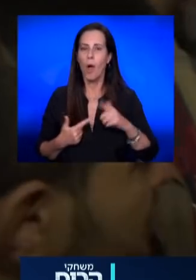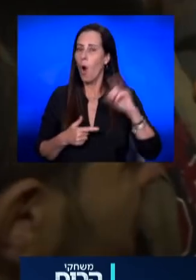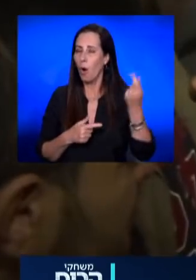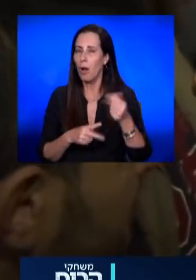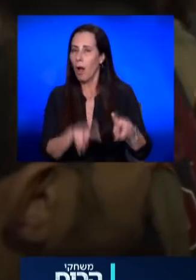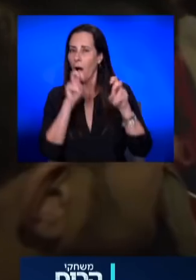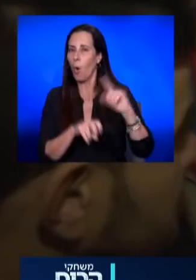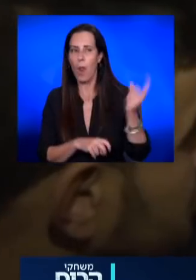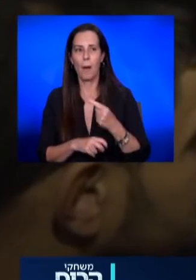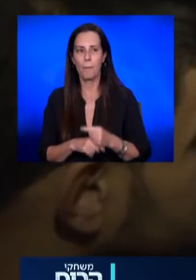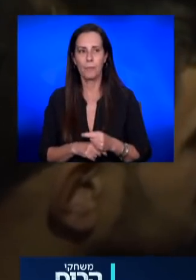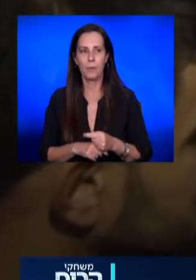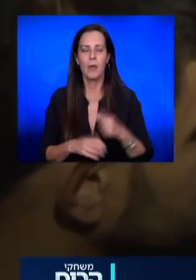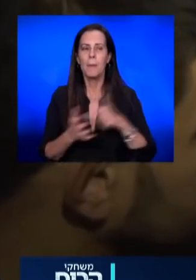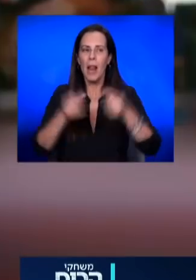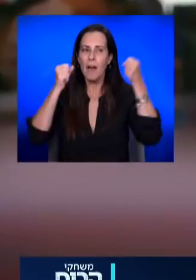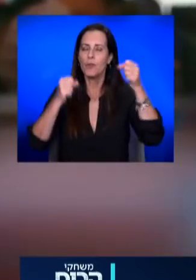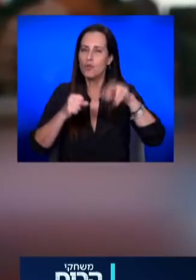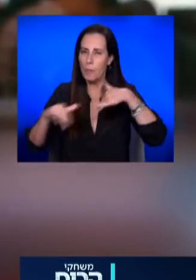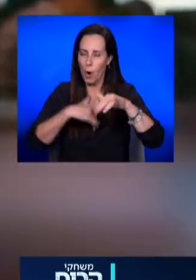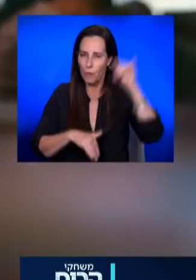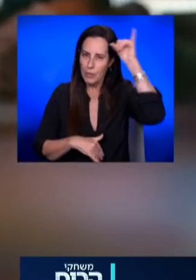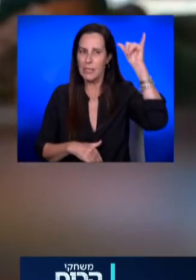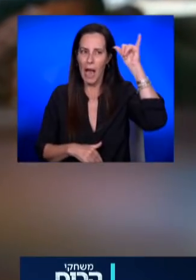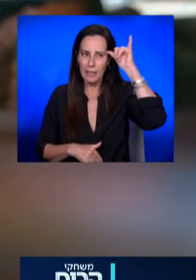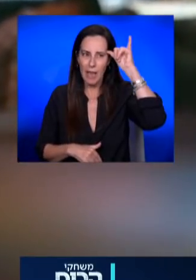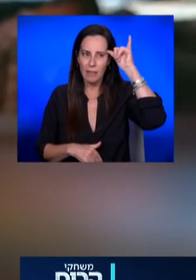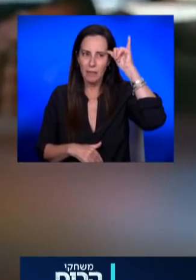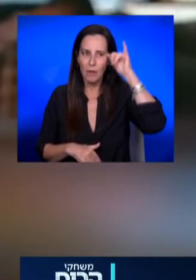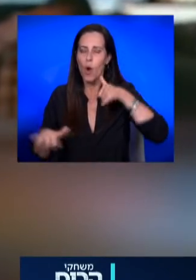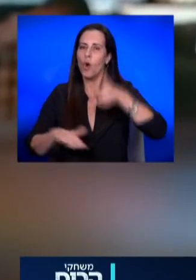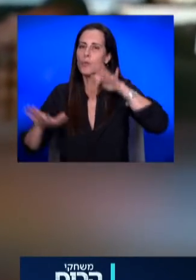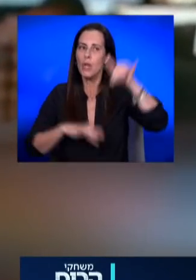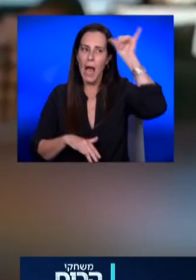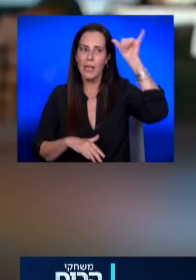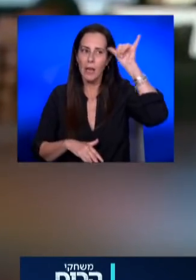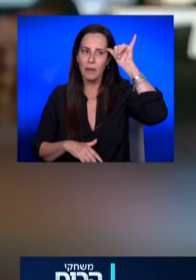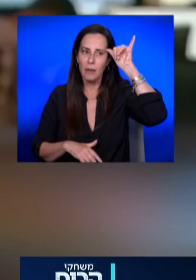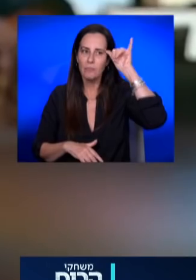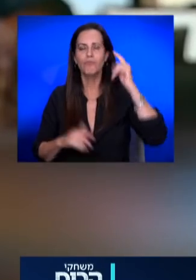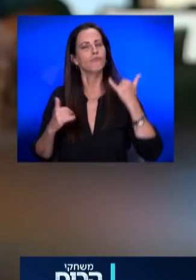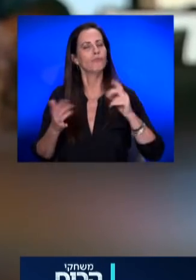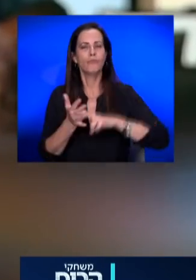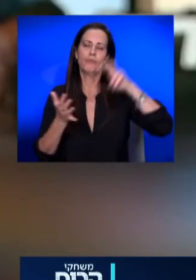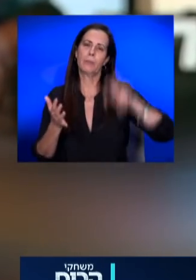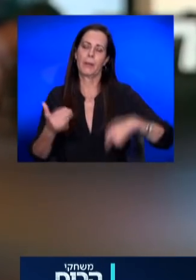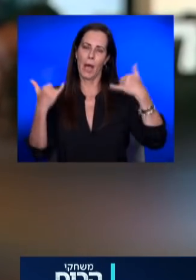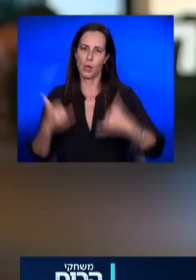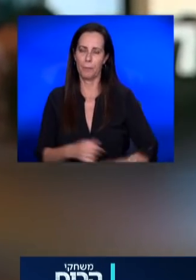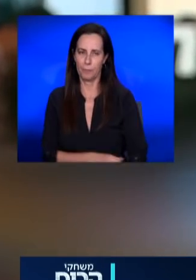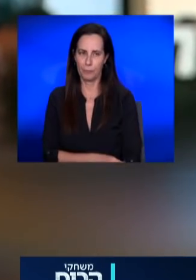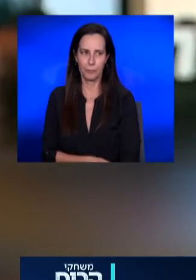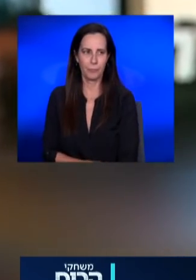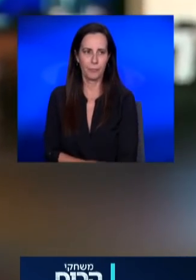مناحيها. على خلفية الاحتجاجات التي سادت المملكة الأردنية، قدم رئيس الوزراء الأردني الدكتور هاني الملقي